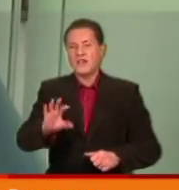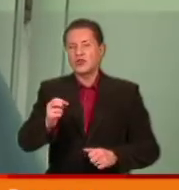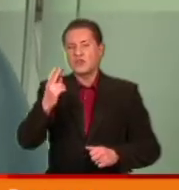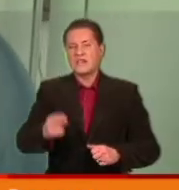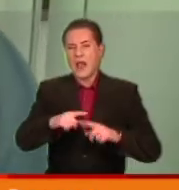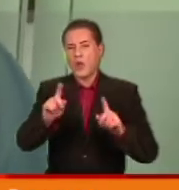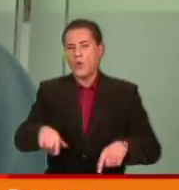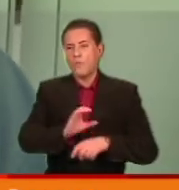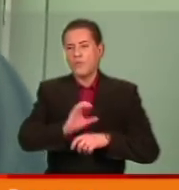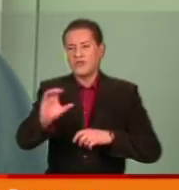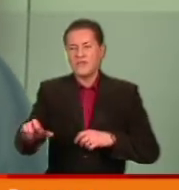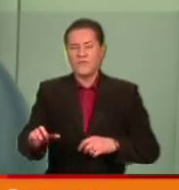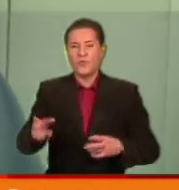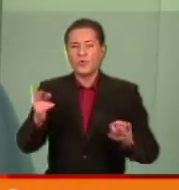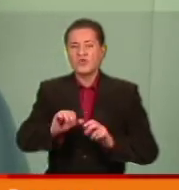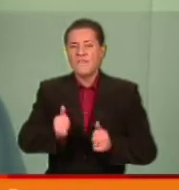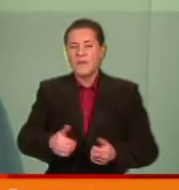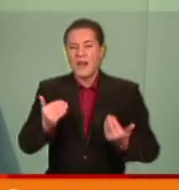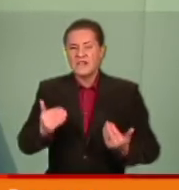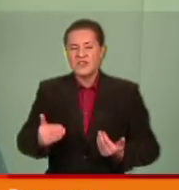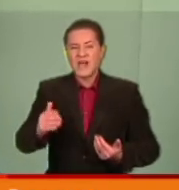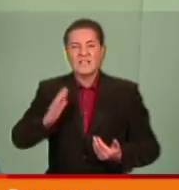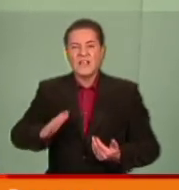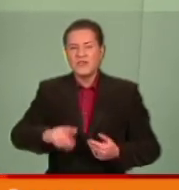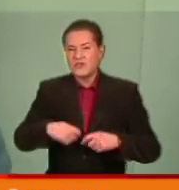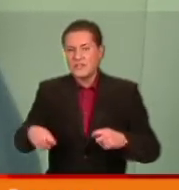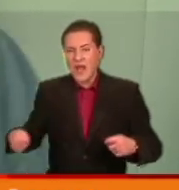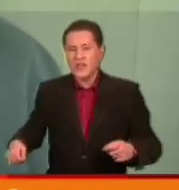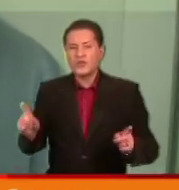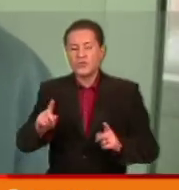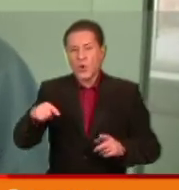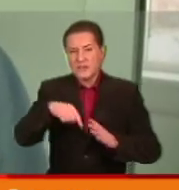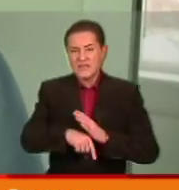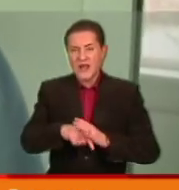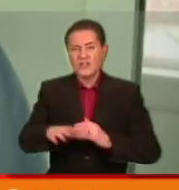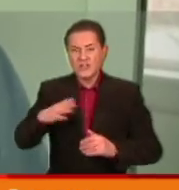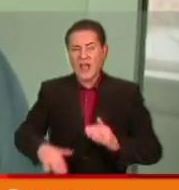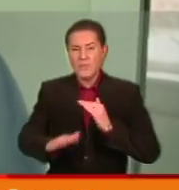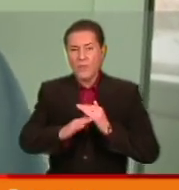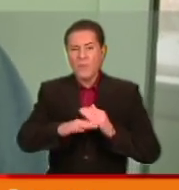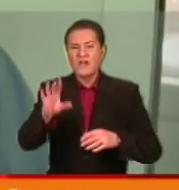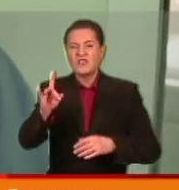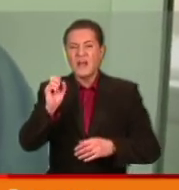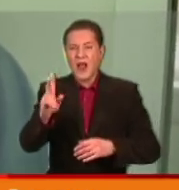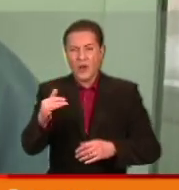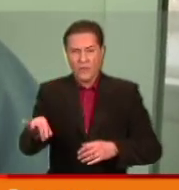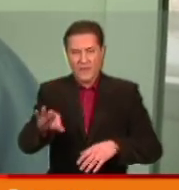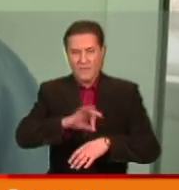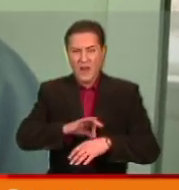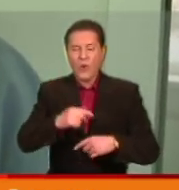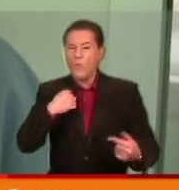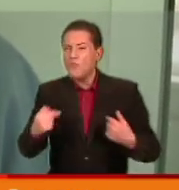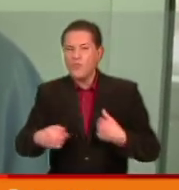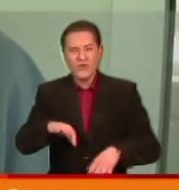зараз, а не чекати, извините, день или два. Що значить чекати допомогу онкобольной з мучительною болью? Вони